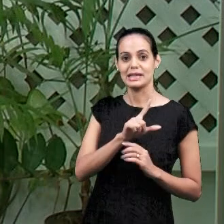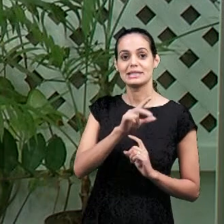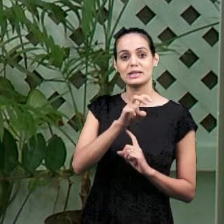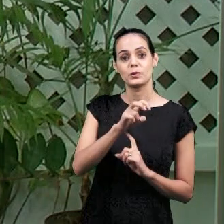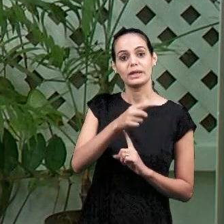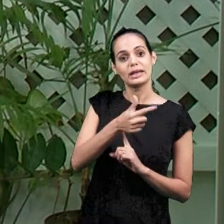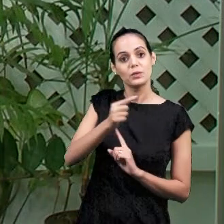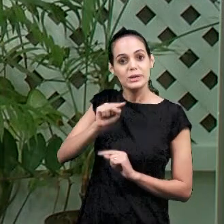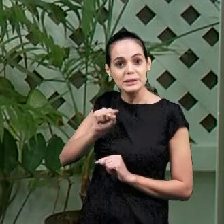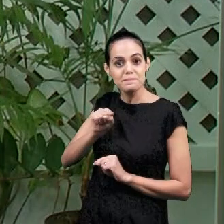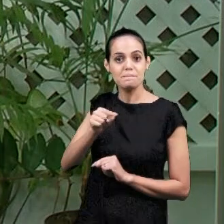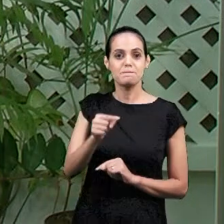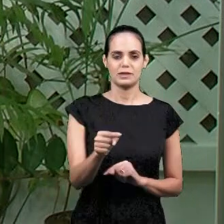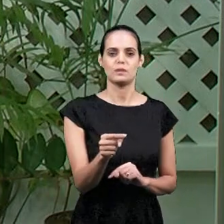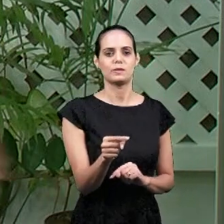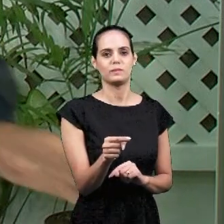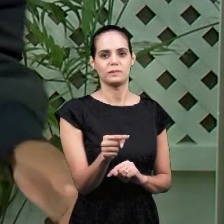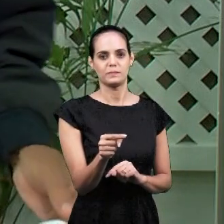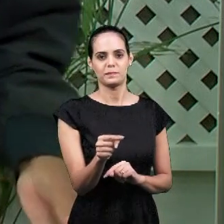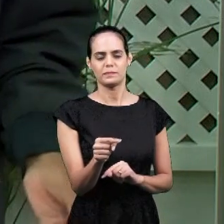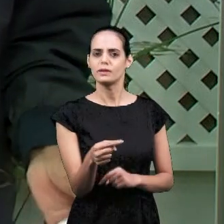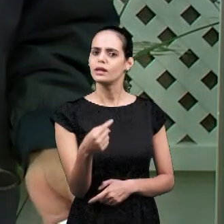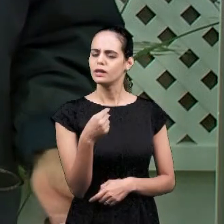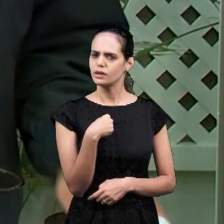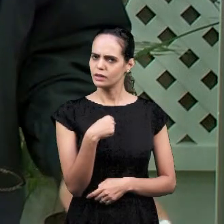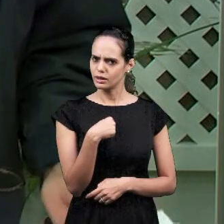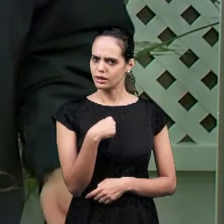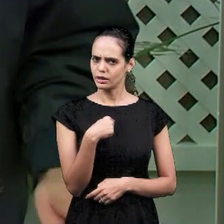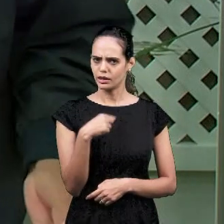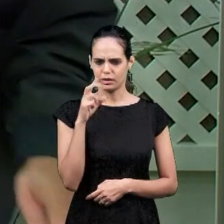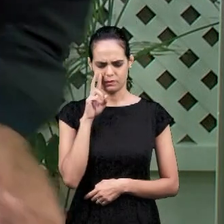Donc, plus de 52 000, parce que nous avons reçu,